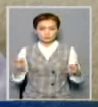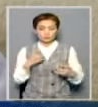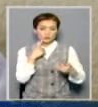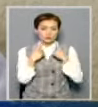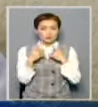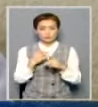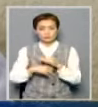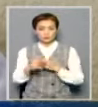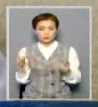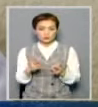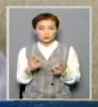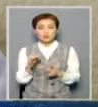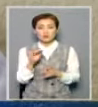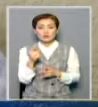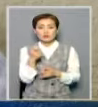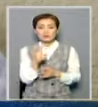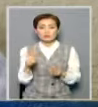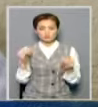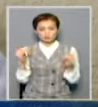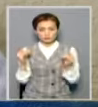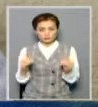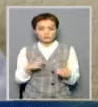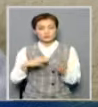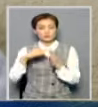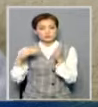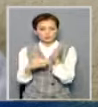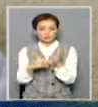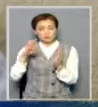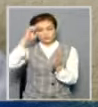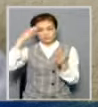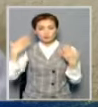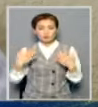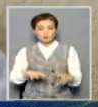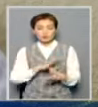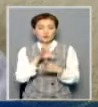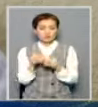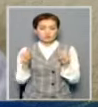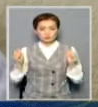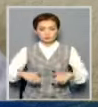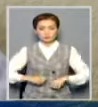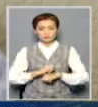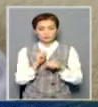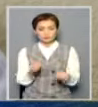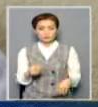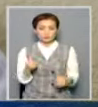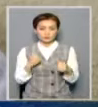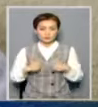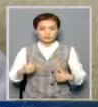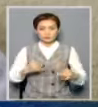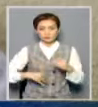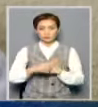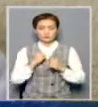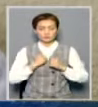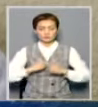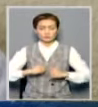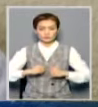диалога. Решен вопрос с сжиженным газом. Правительство было отправлено в отставку. Я думаю, что также все вопросы можно решить путем диалога. Все для мира